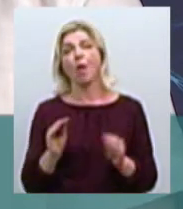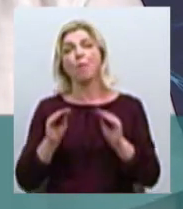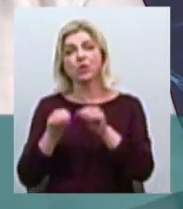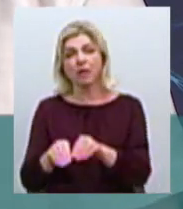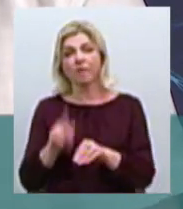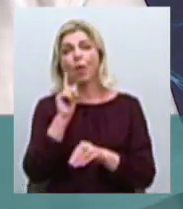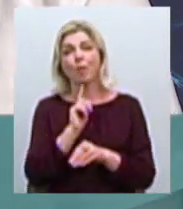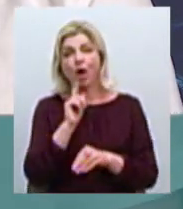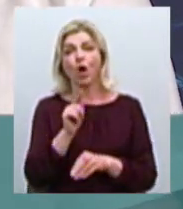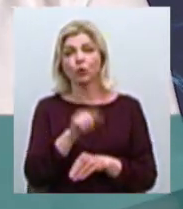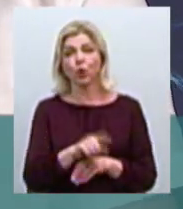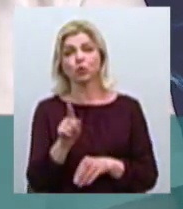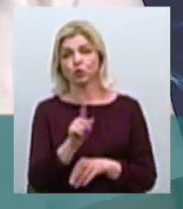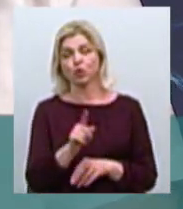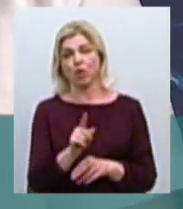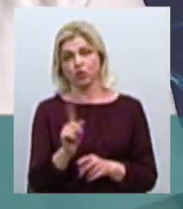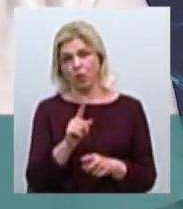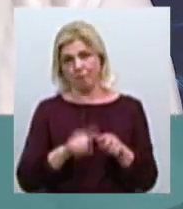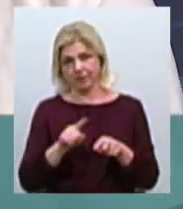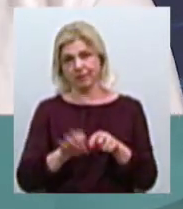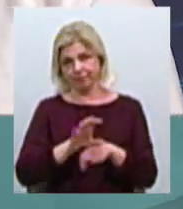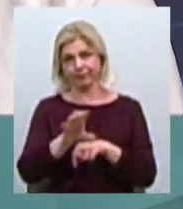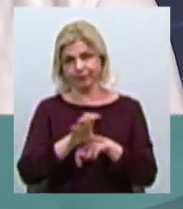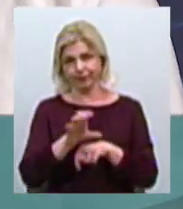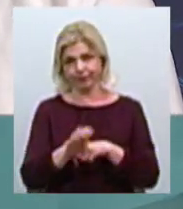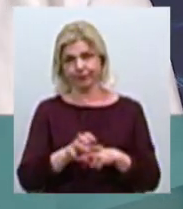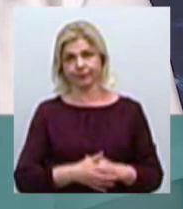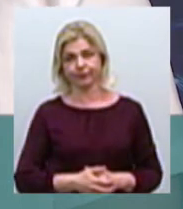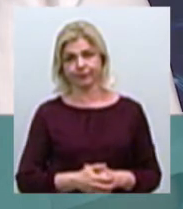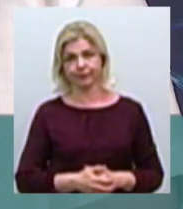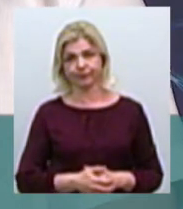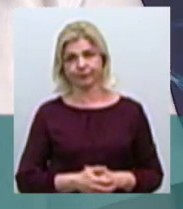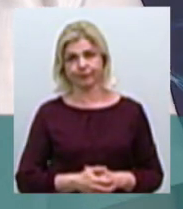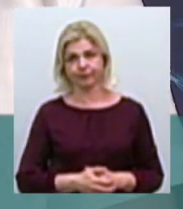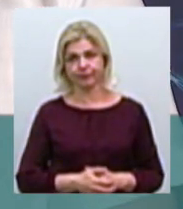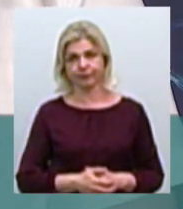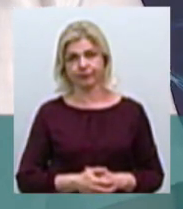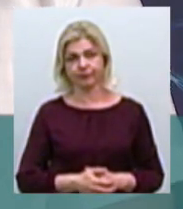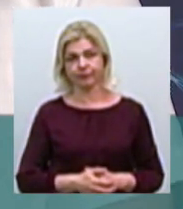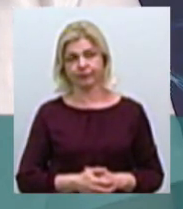на заводе для того, чтобы ускорить процесс изготовления данного автобуса. Когда